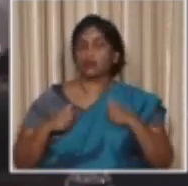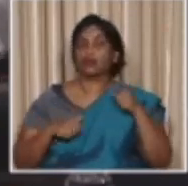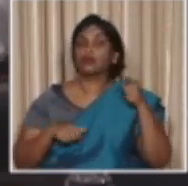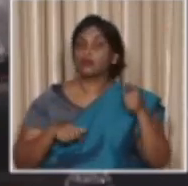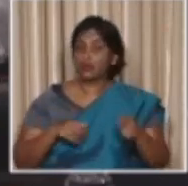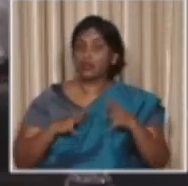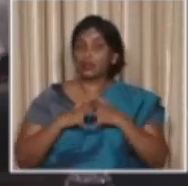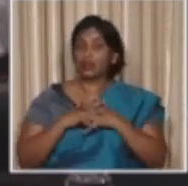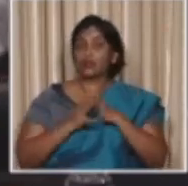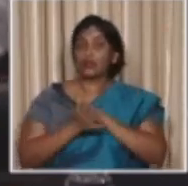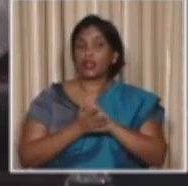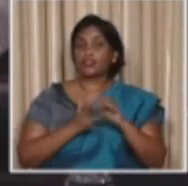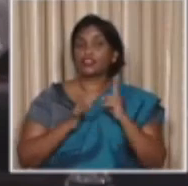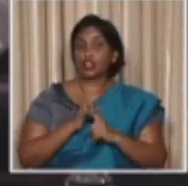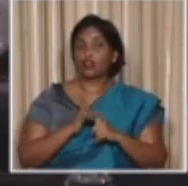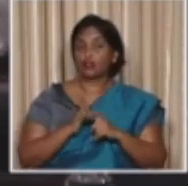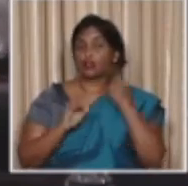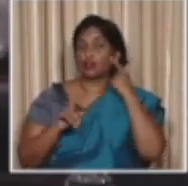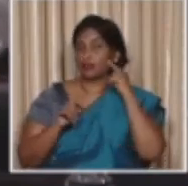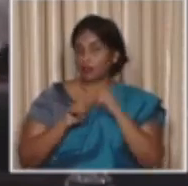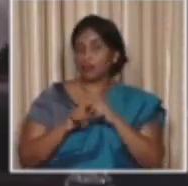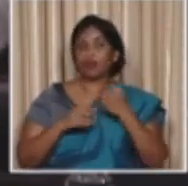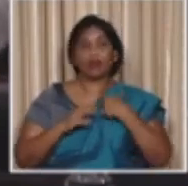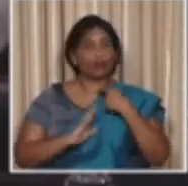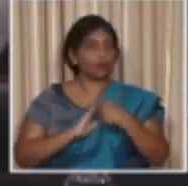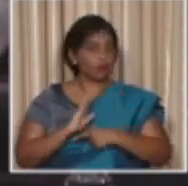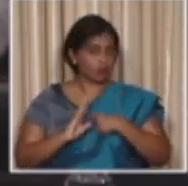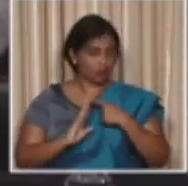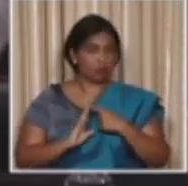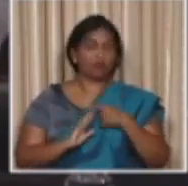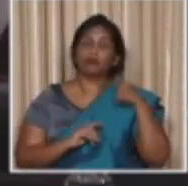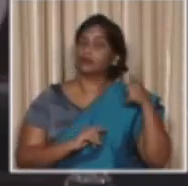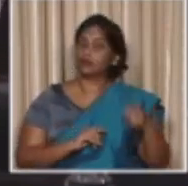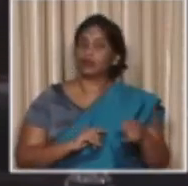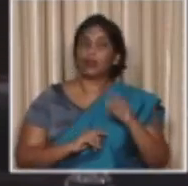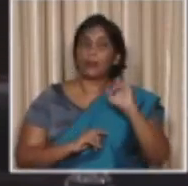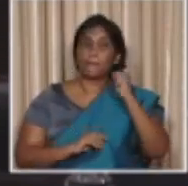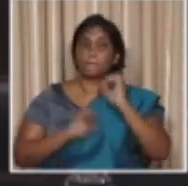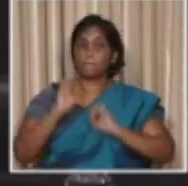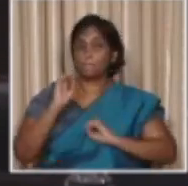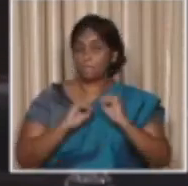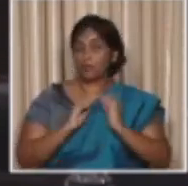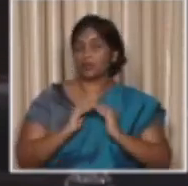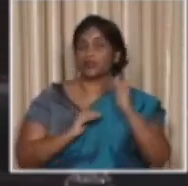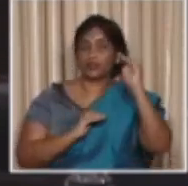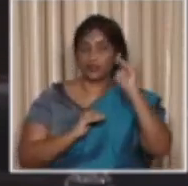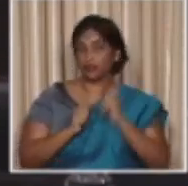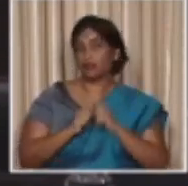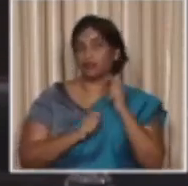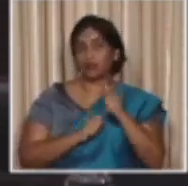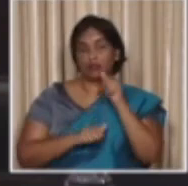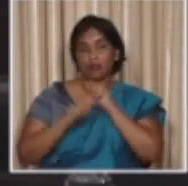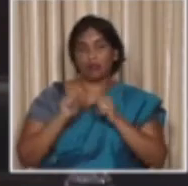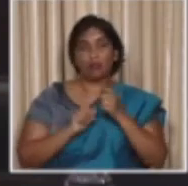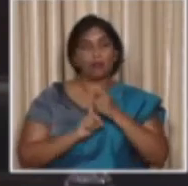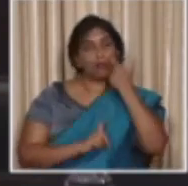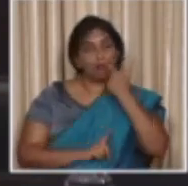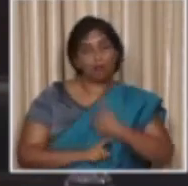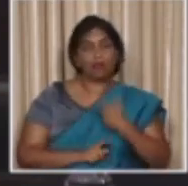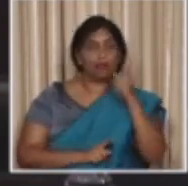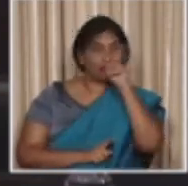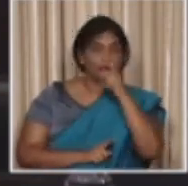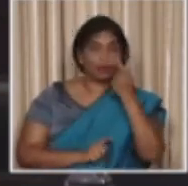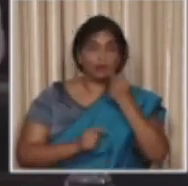තමයි WHO එකේ ප්‍රමිතිය. හැබැයි අපේ රටේ ඒක 150ට වැඩි වෙලා තියෙනවා. පුද්ගලිකව තමන්ගේ